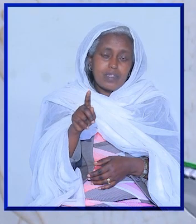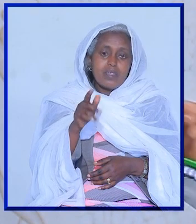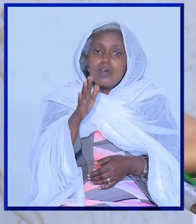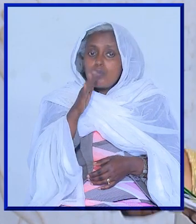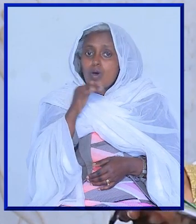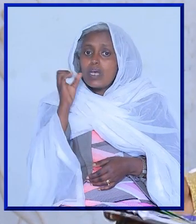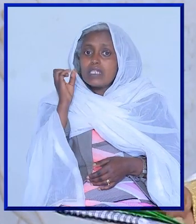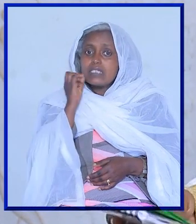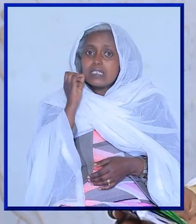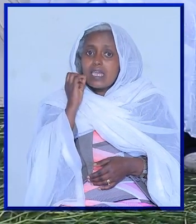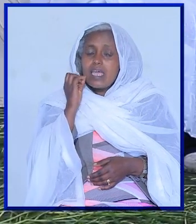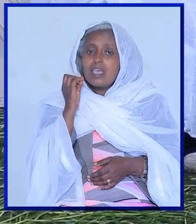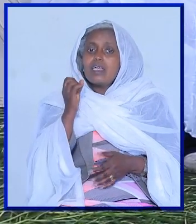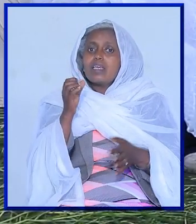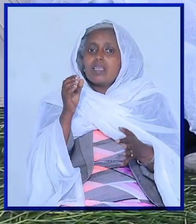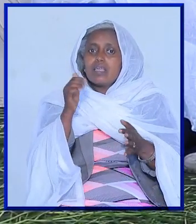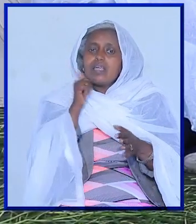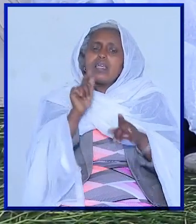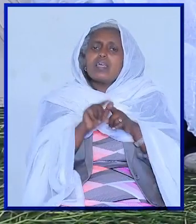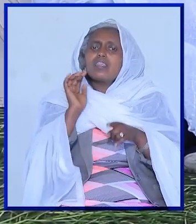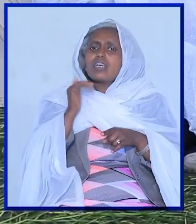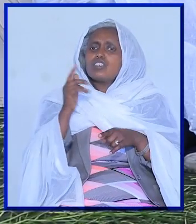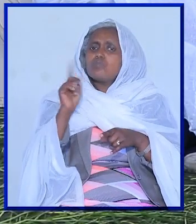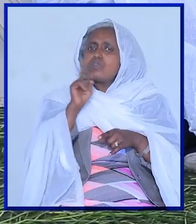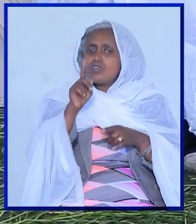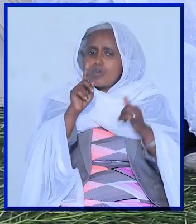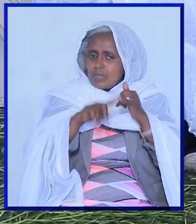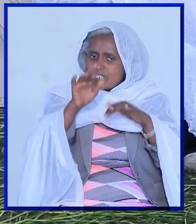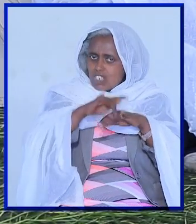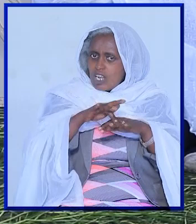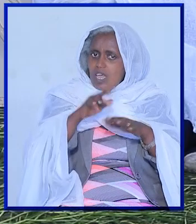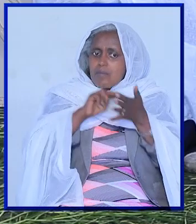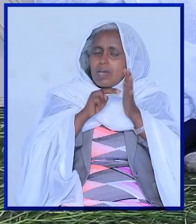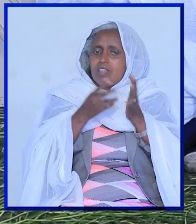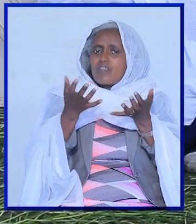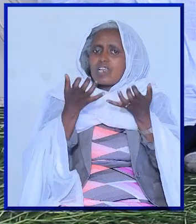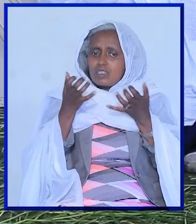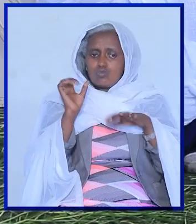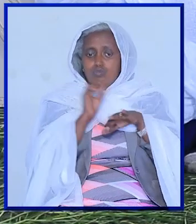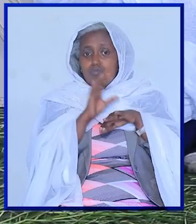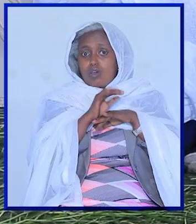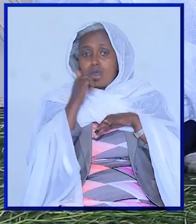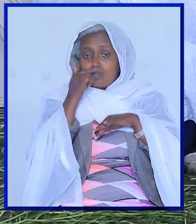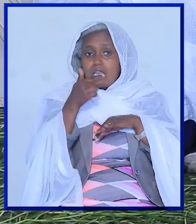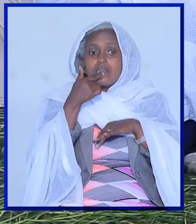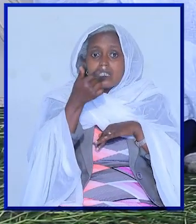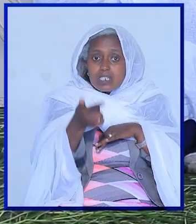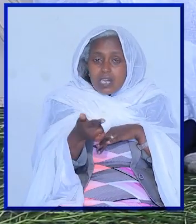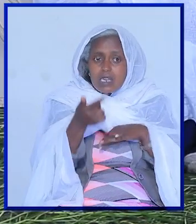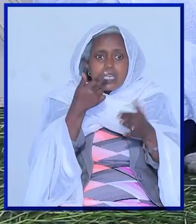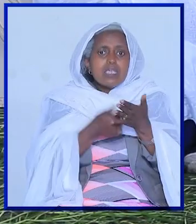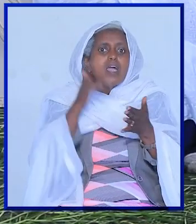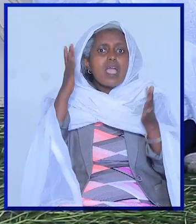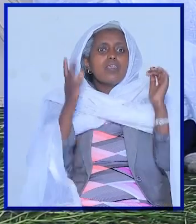ማሆይ ጽጌ እንግዲህ እህታችን ምንድን ነው መጨረሻ ላይ ማለት የፈለገችው እንደውም ምከሩኝ ብላ ስትናገር ይህ